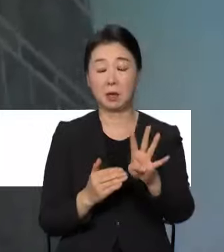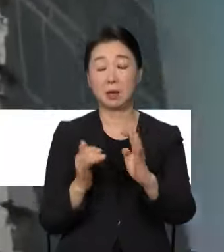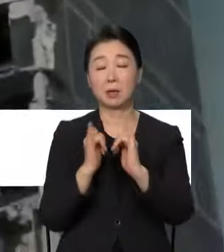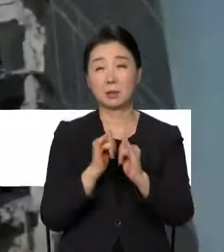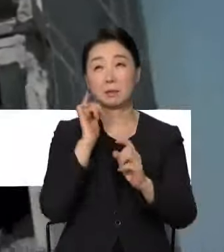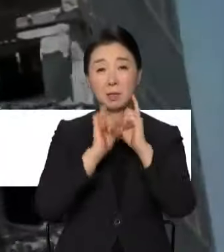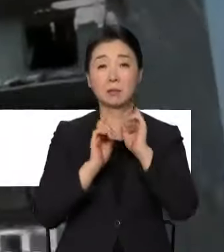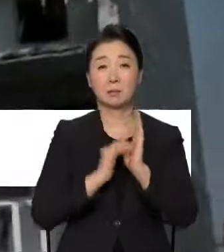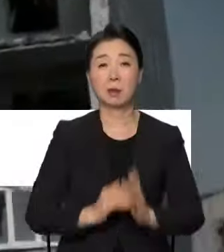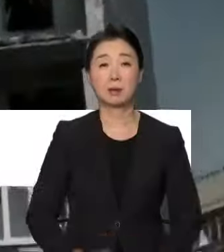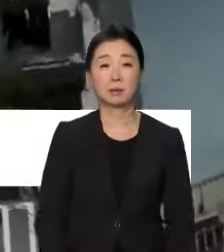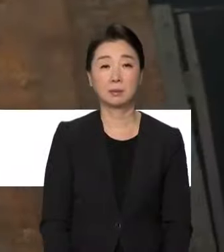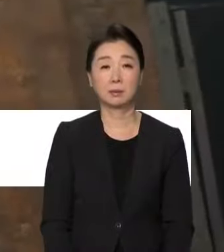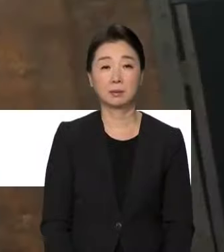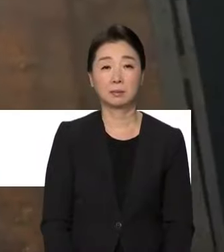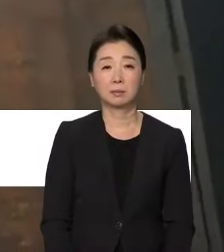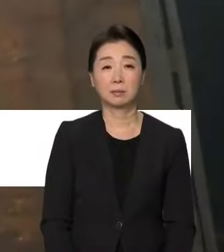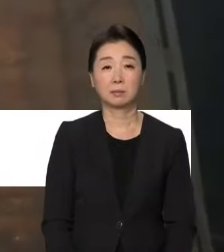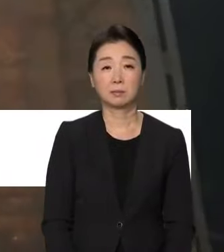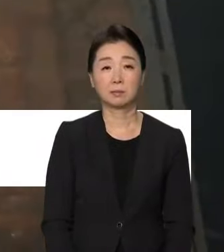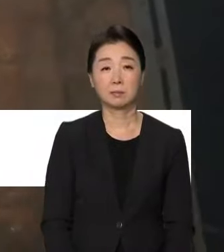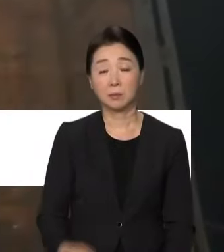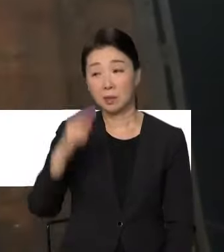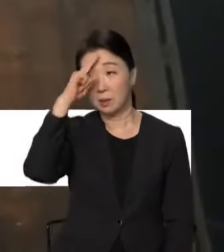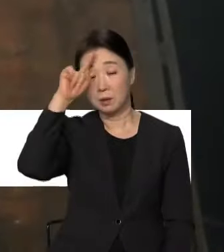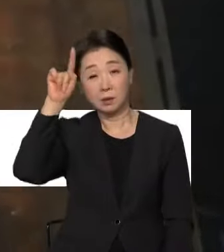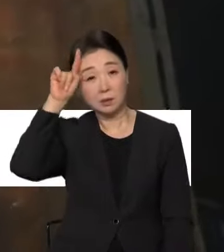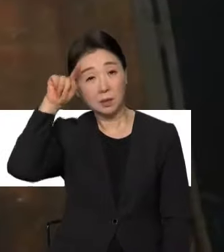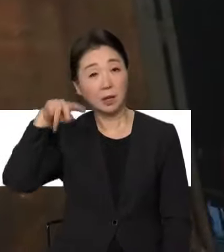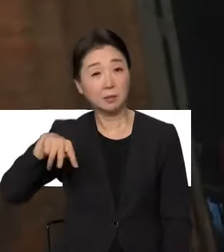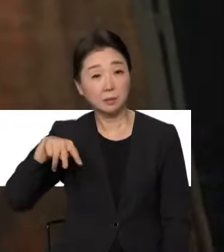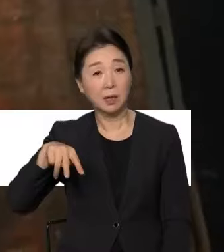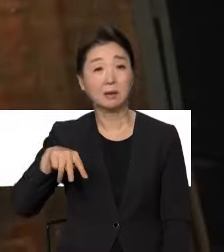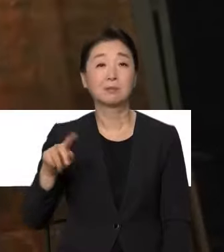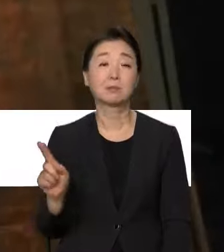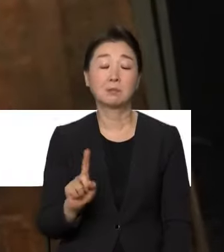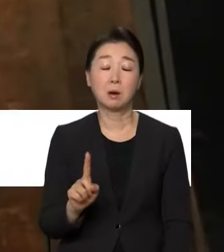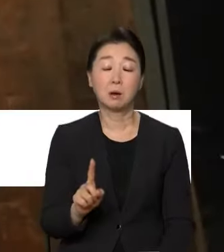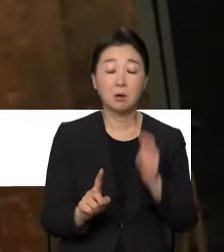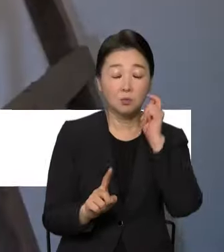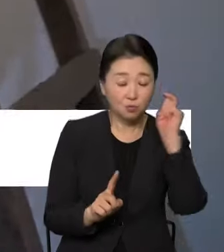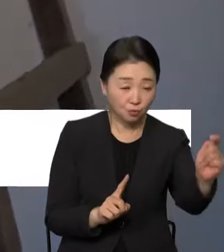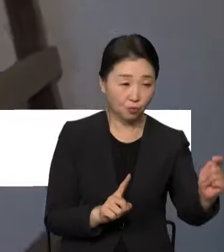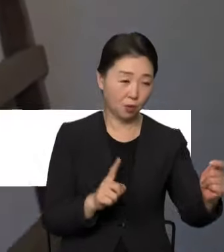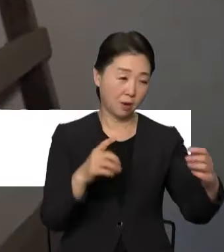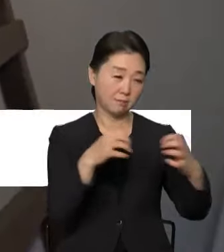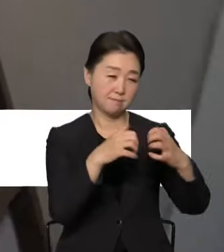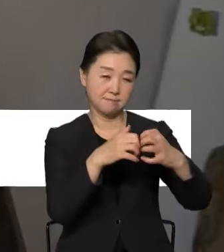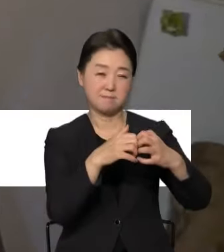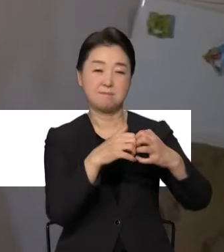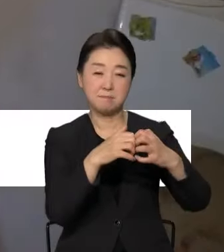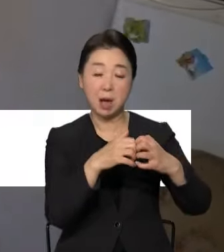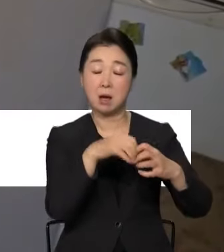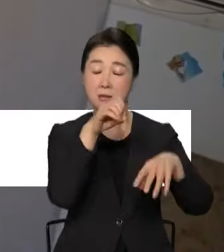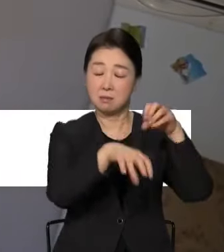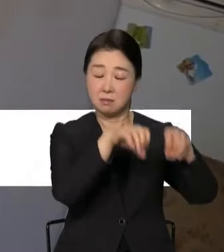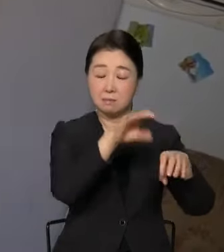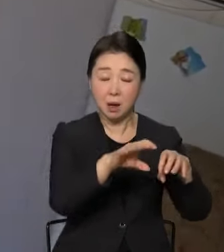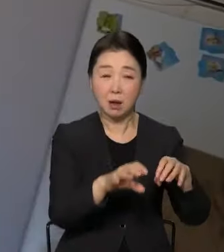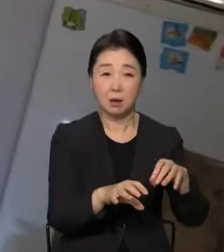현지 언론이 전했습니다. 러시아 측은 우크라이나 곳곳에서 벌어진 전투로 우크라이나군이